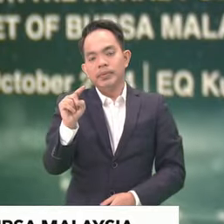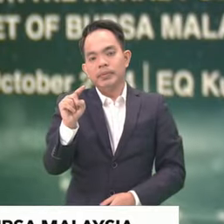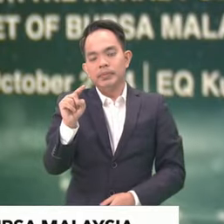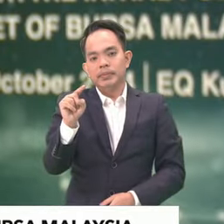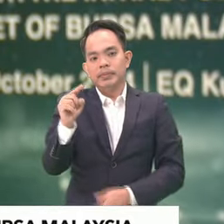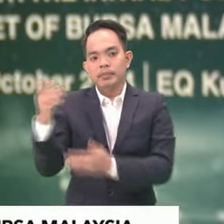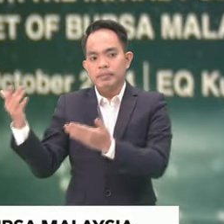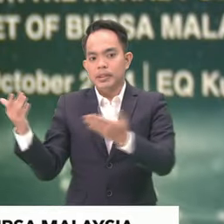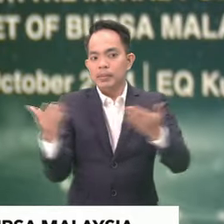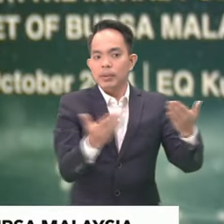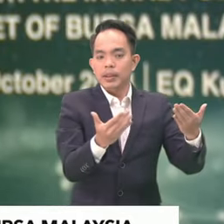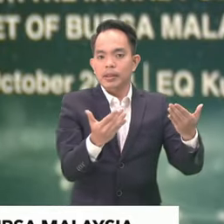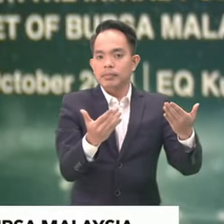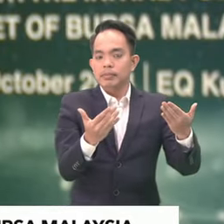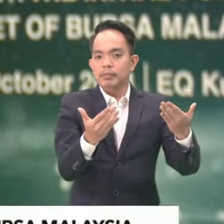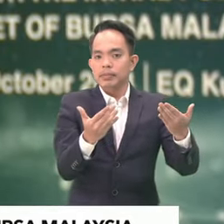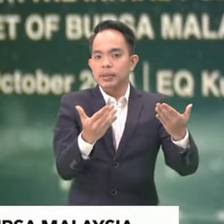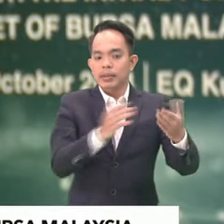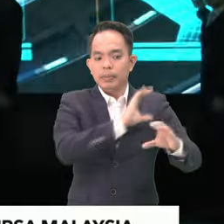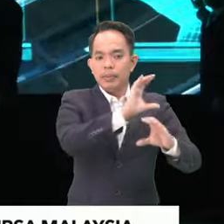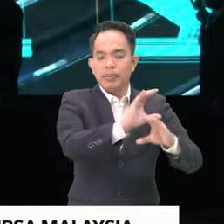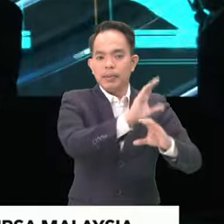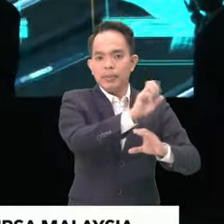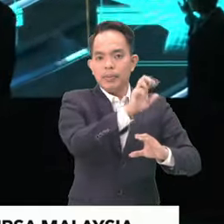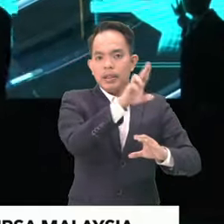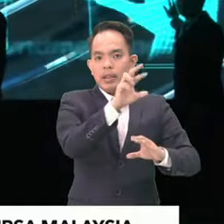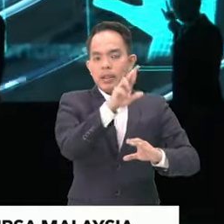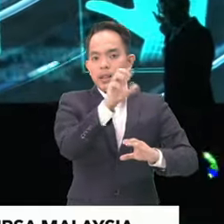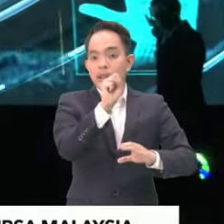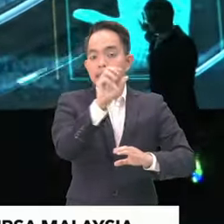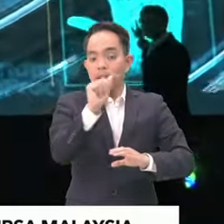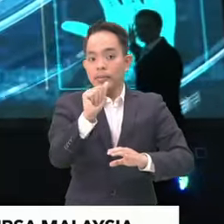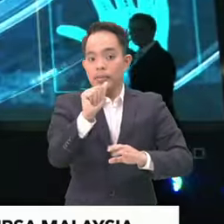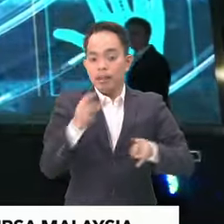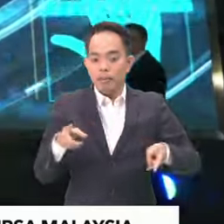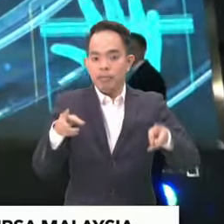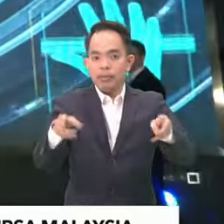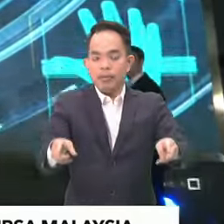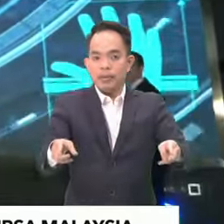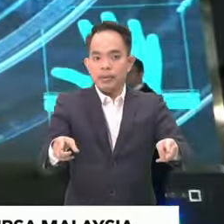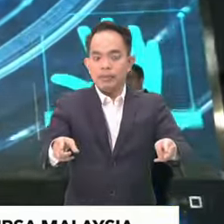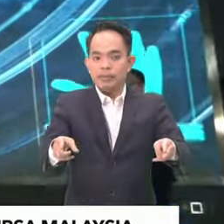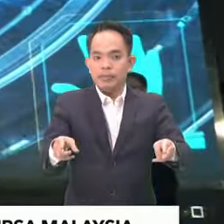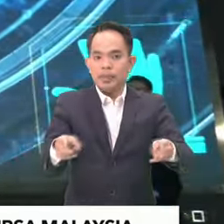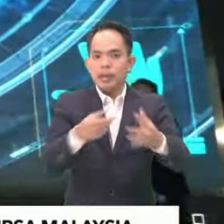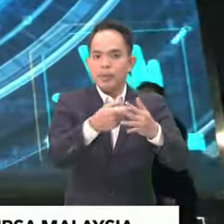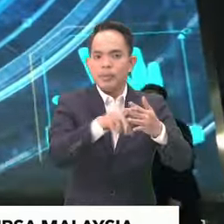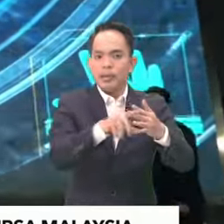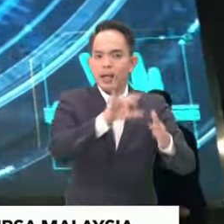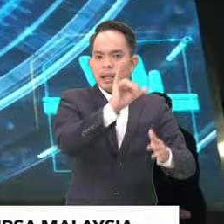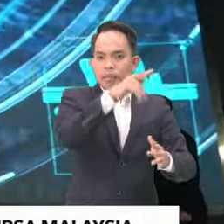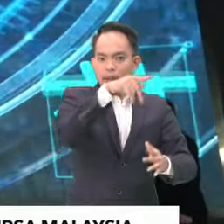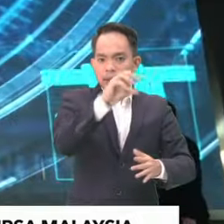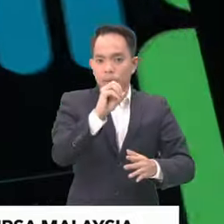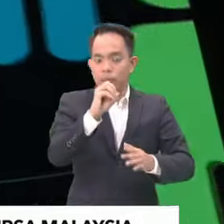di saham Bursa Malaysia. Dan berkata demikian pada pelancaran prospektus tawaran awam permulaan IPO di